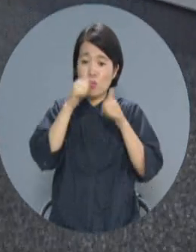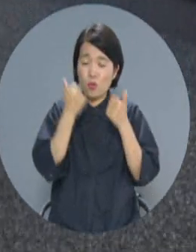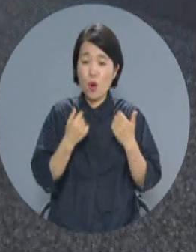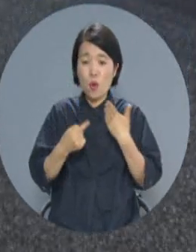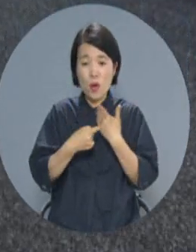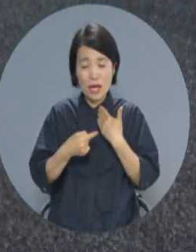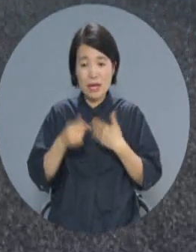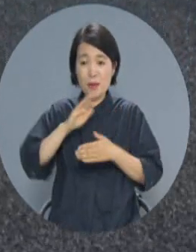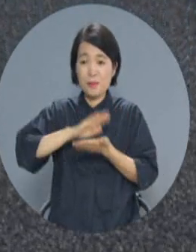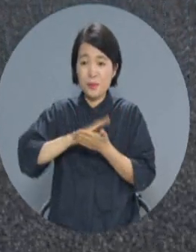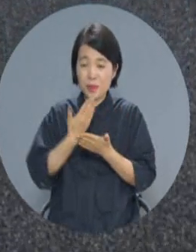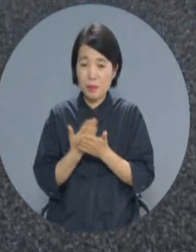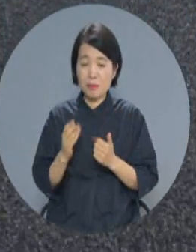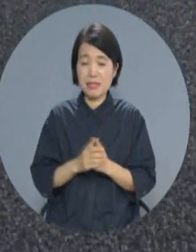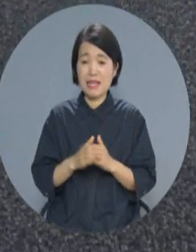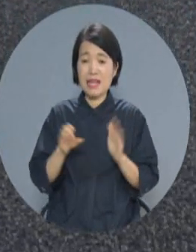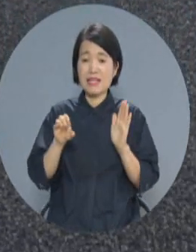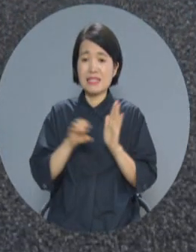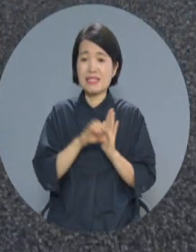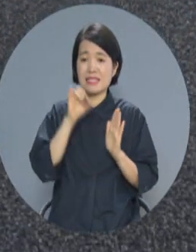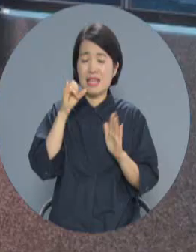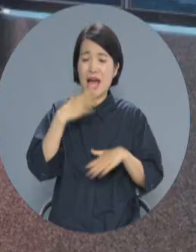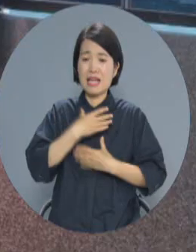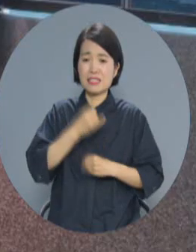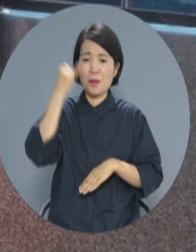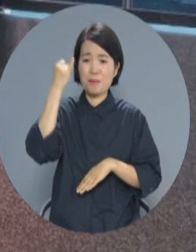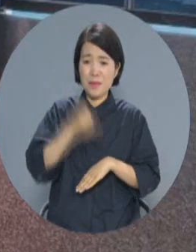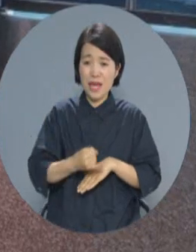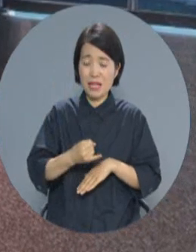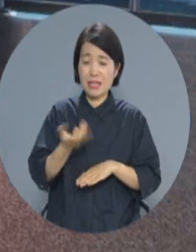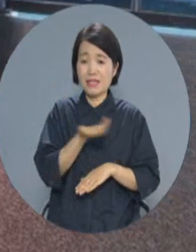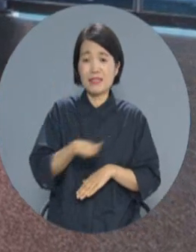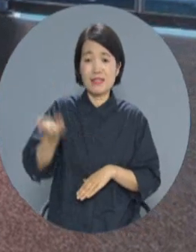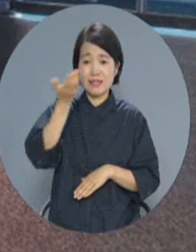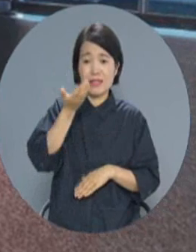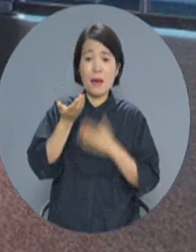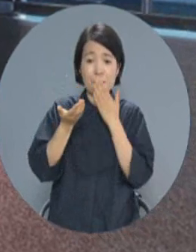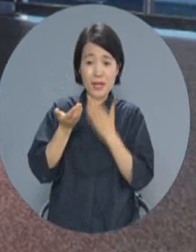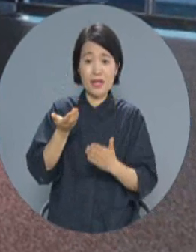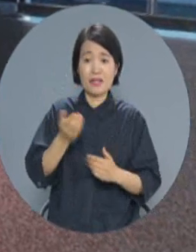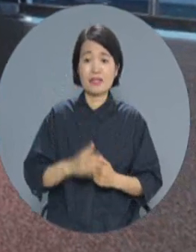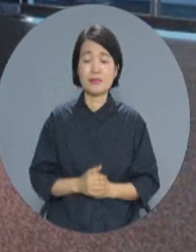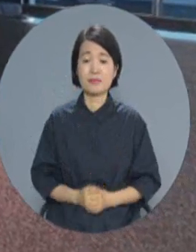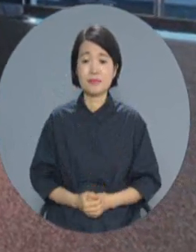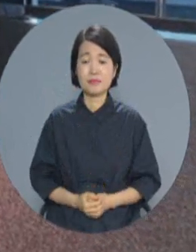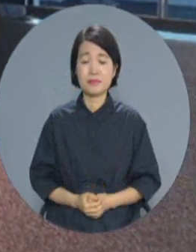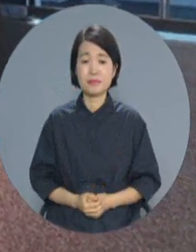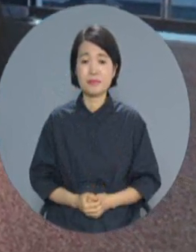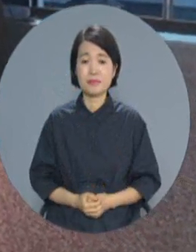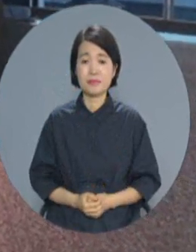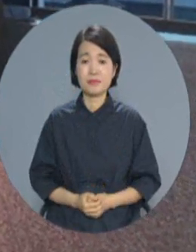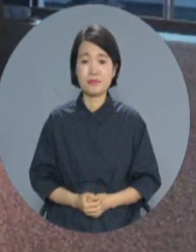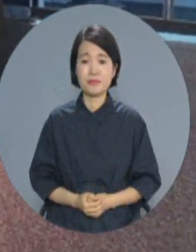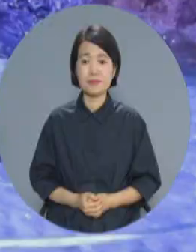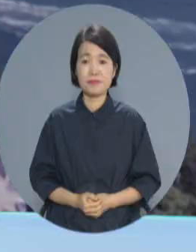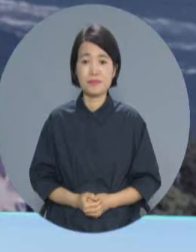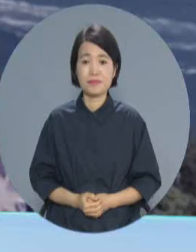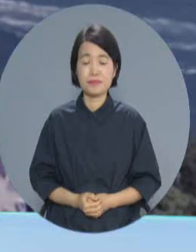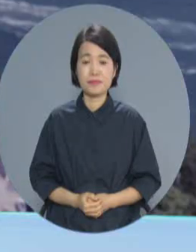등이 보강되면서 C등급에 그쳤던 안전등급도 상향 조정될 예정입니다.